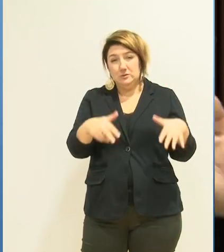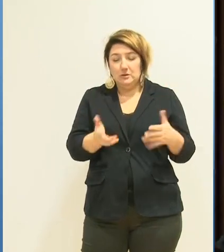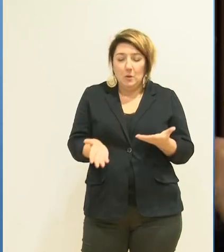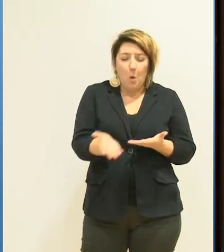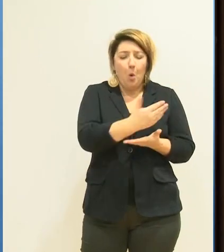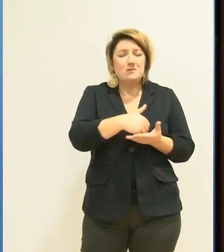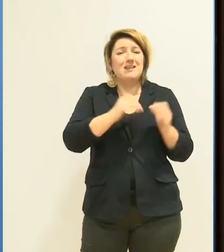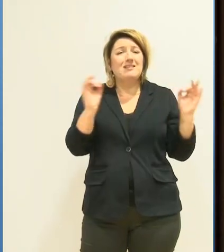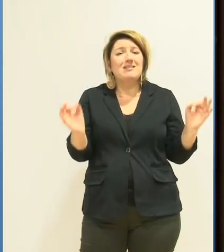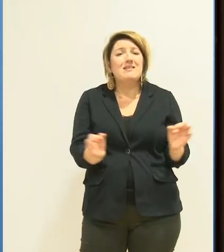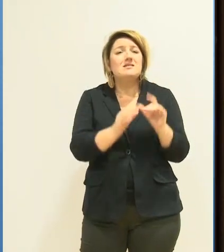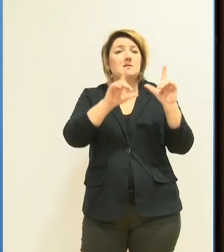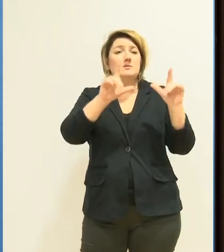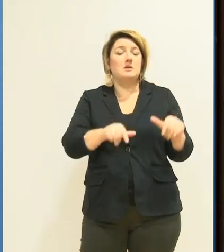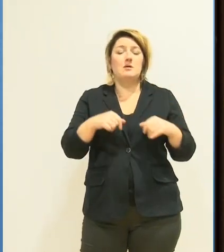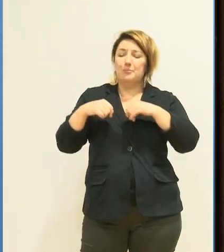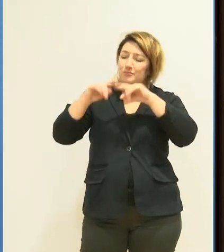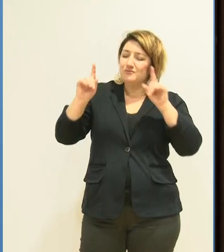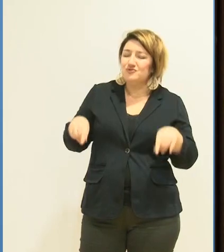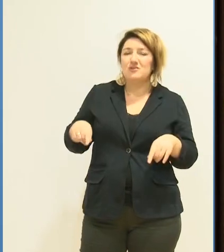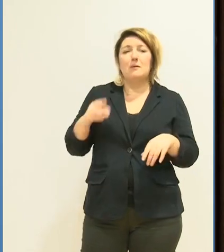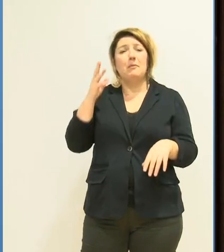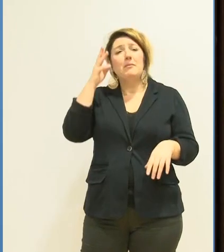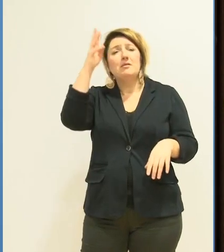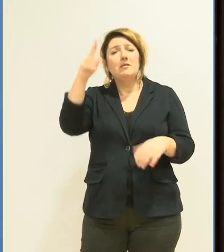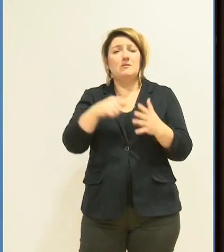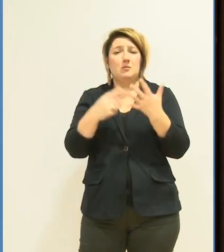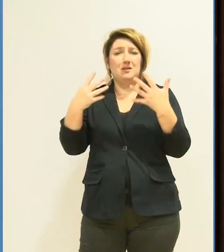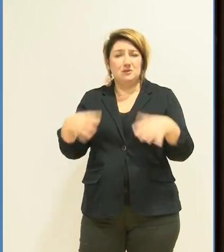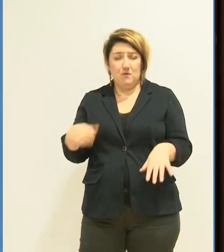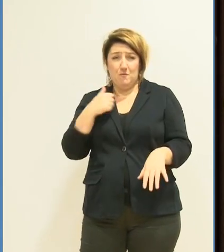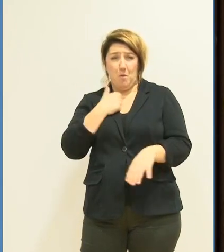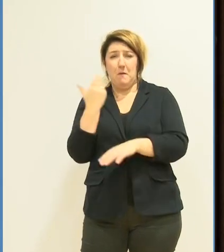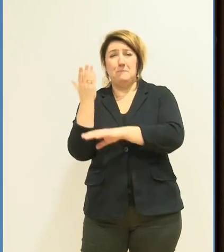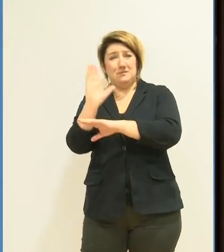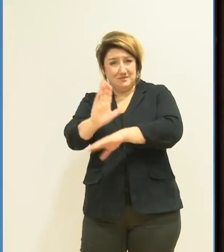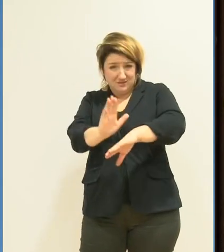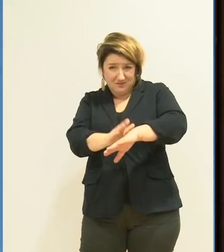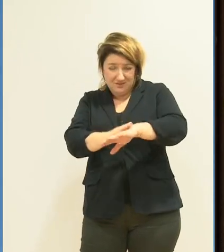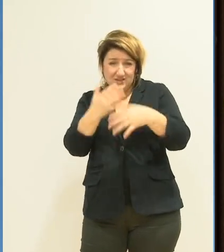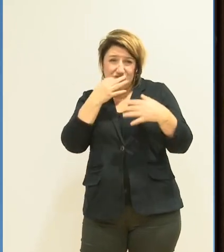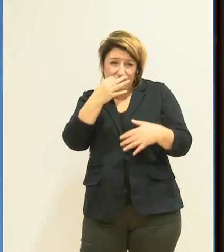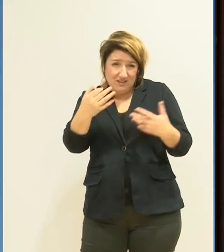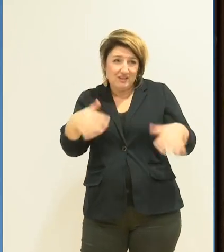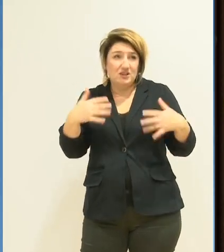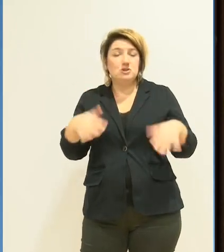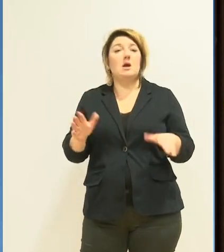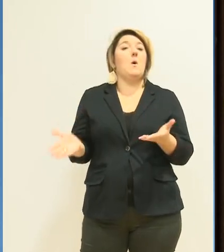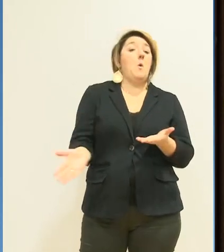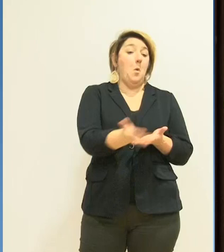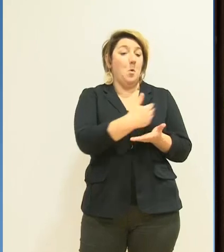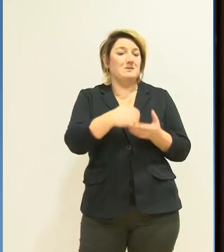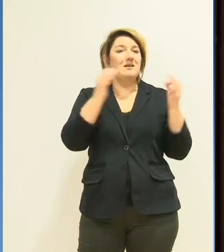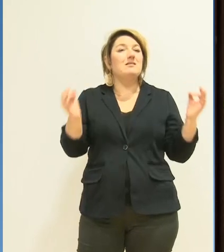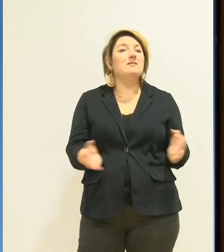dans la présentation du budget primitif 2010 9 des recettes exceptionnelles qui nous ont permis et vous